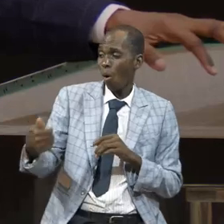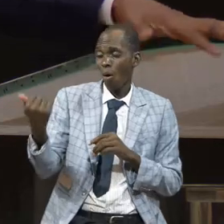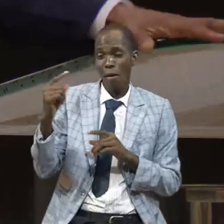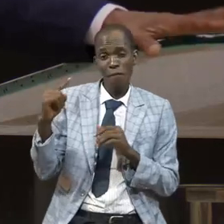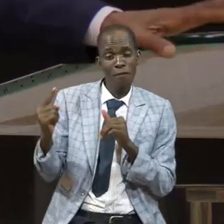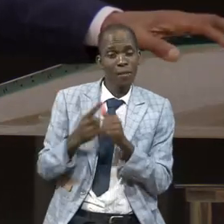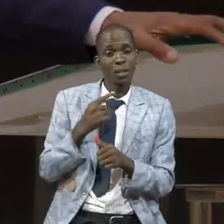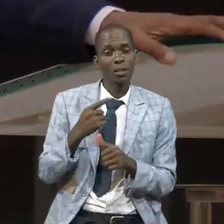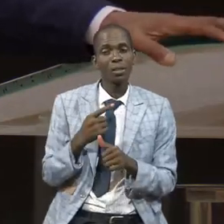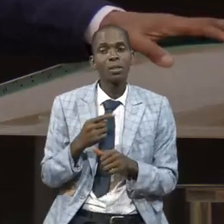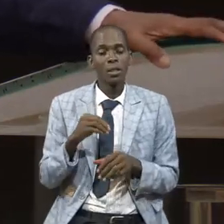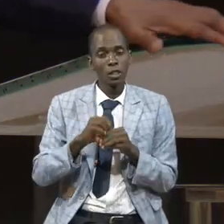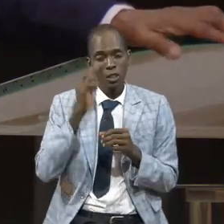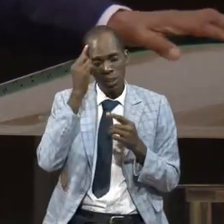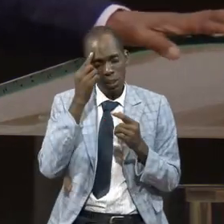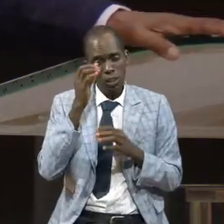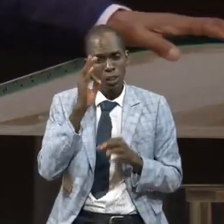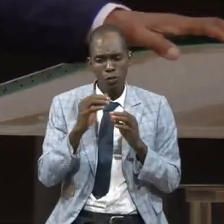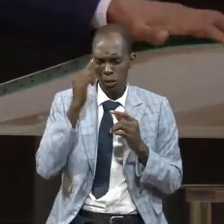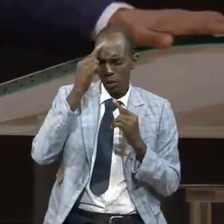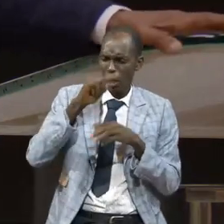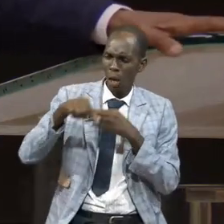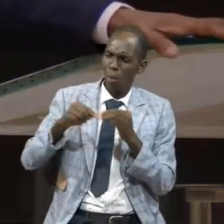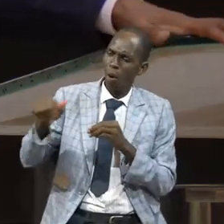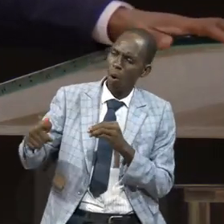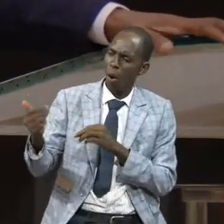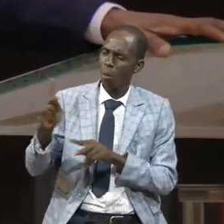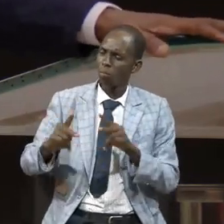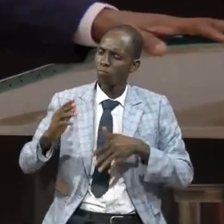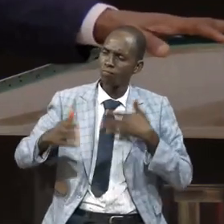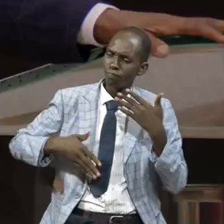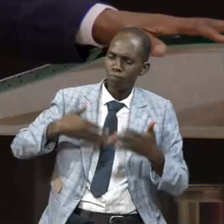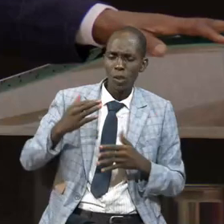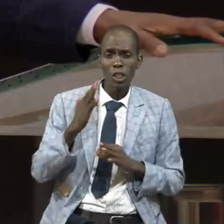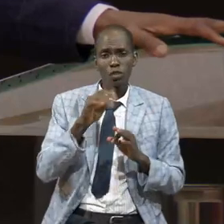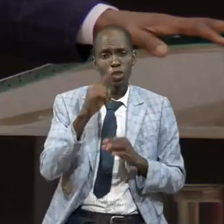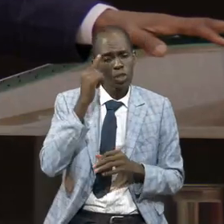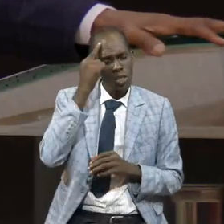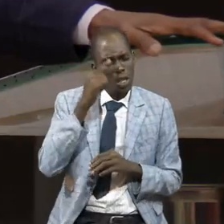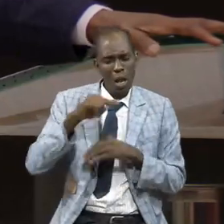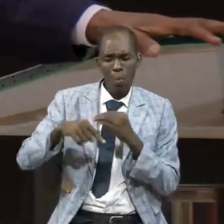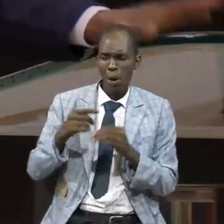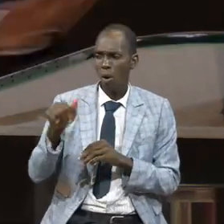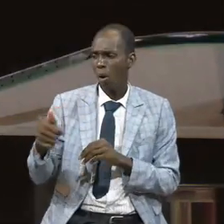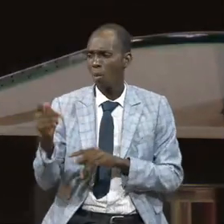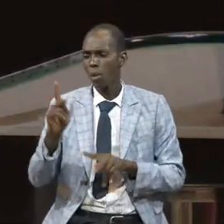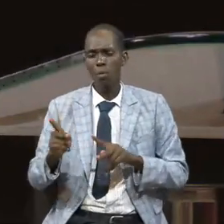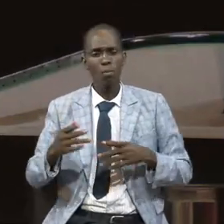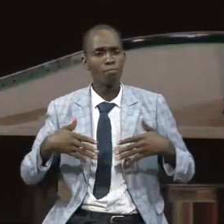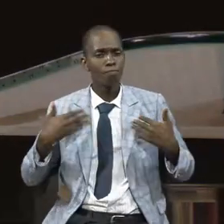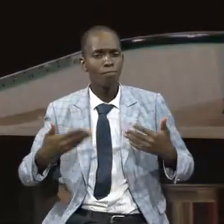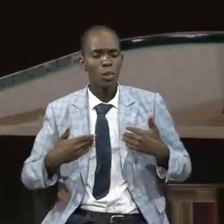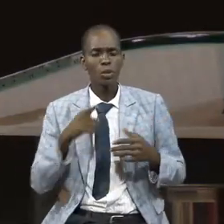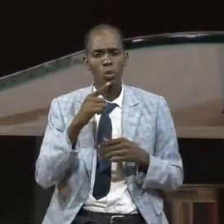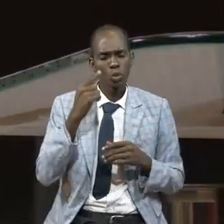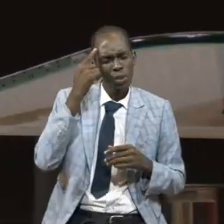autres d'abord. Si vous pensez à leur joie, si vous pensez à leur bonheur, si vous pensez à leur gaieté, si